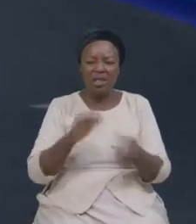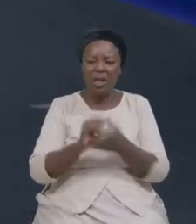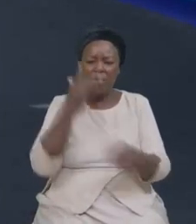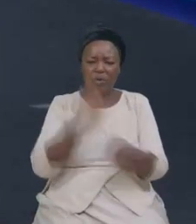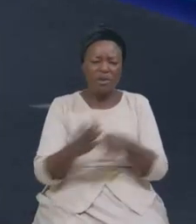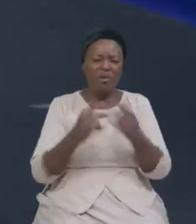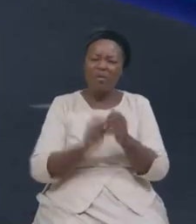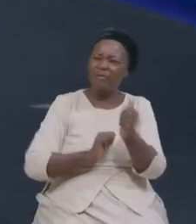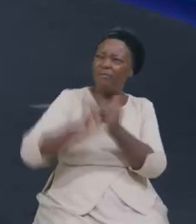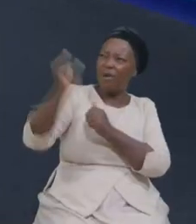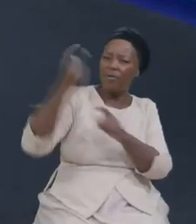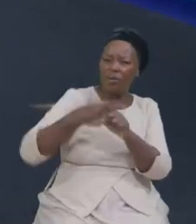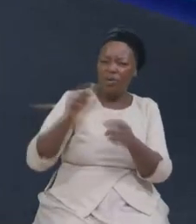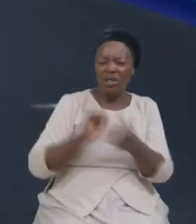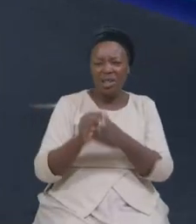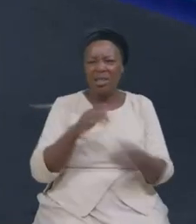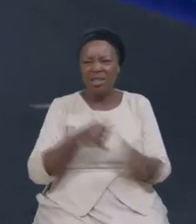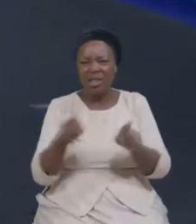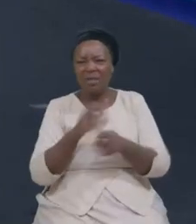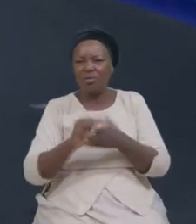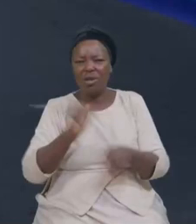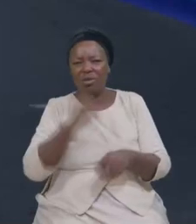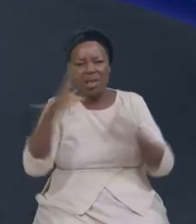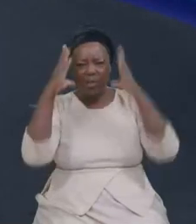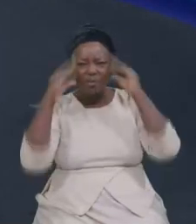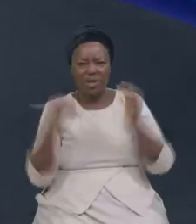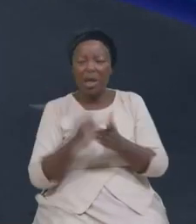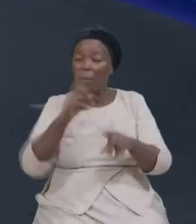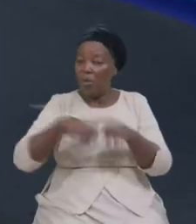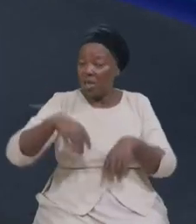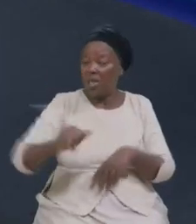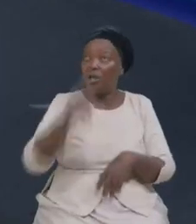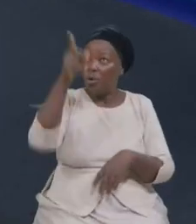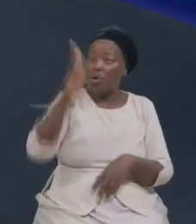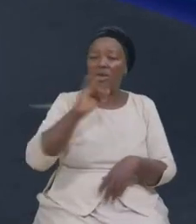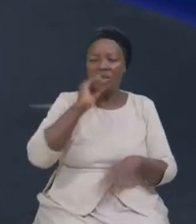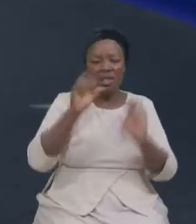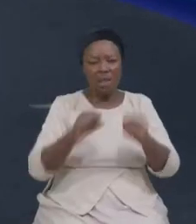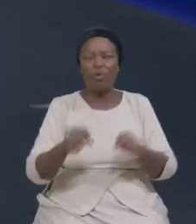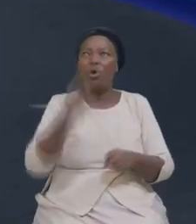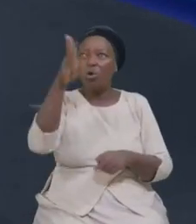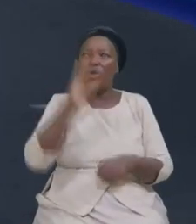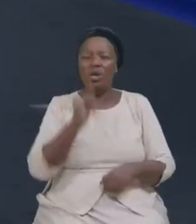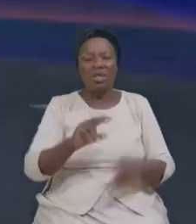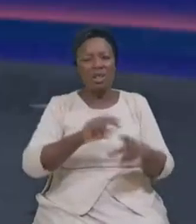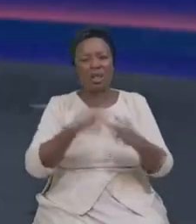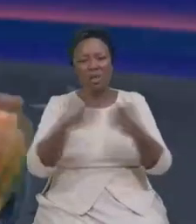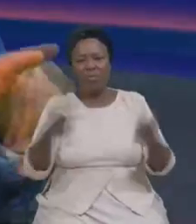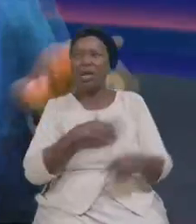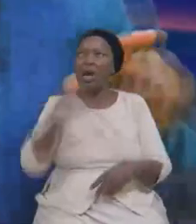humaine. Mais Dieu est capable, Dieu est disposé, Dieu est puissant et Dieu